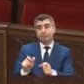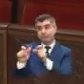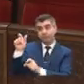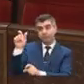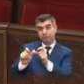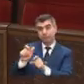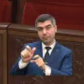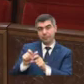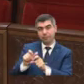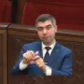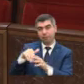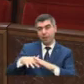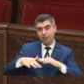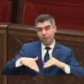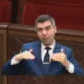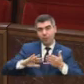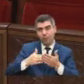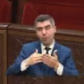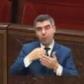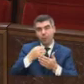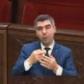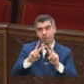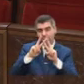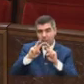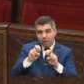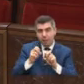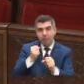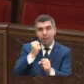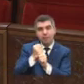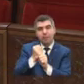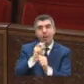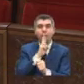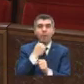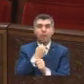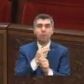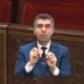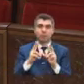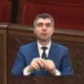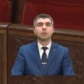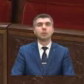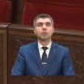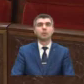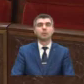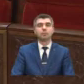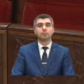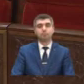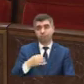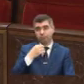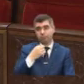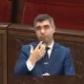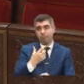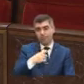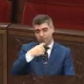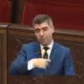المحترمين على ترافعهم طبعا ومراقبتهم للحكومة طبعا، ونائب العالم القروي وقريب من العالم